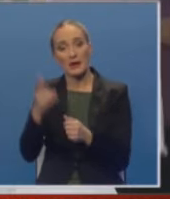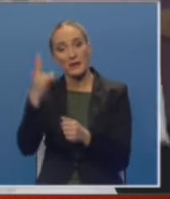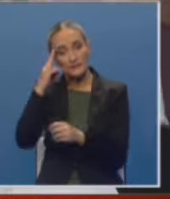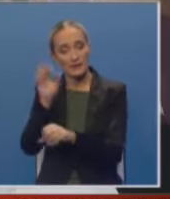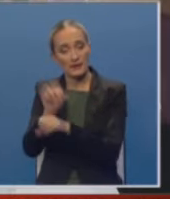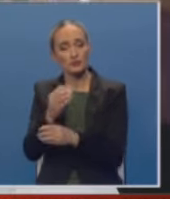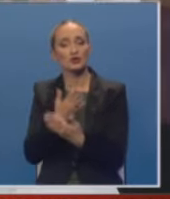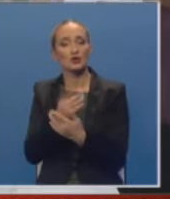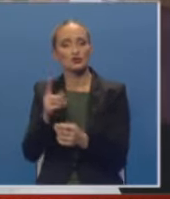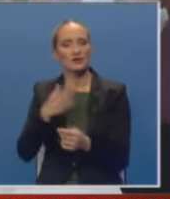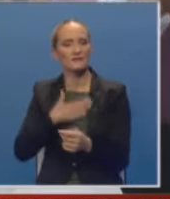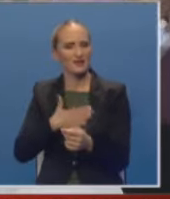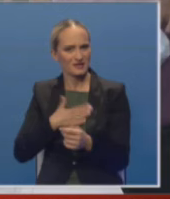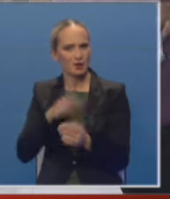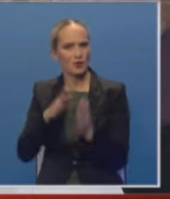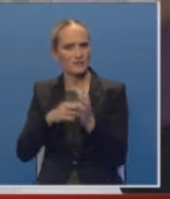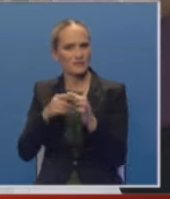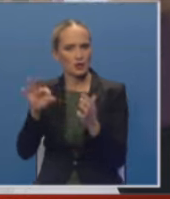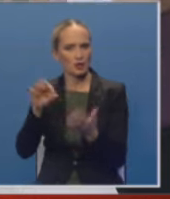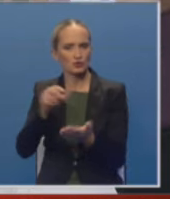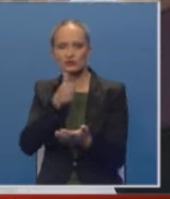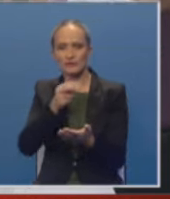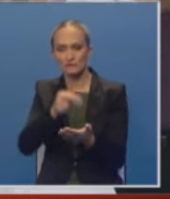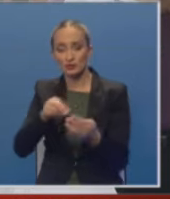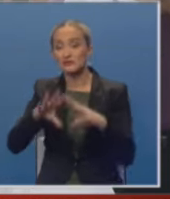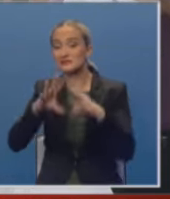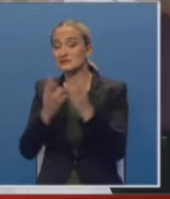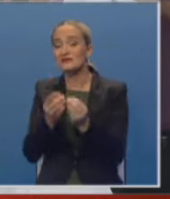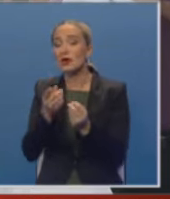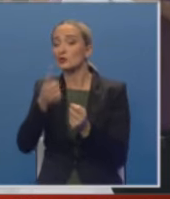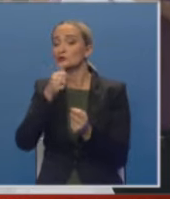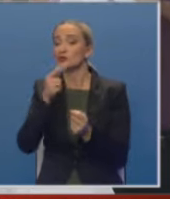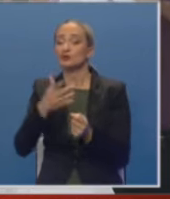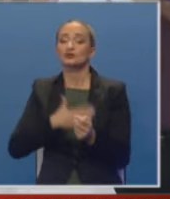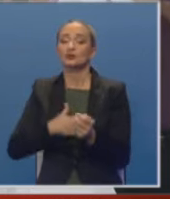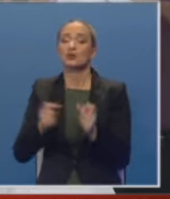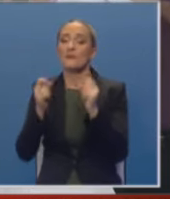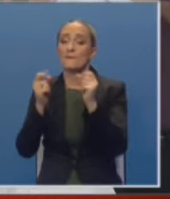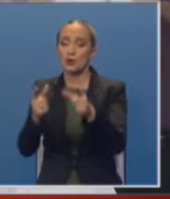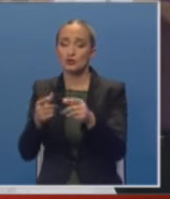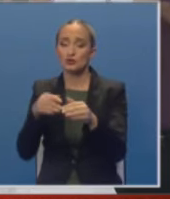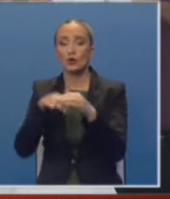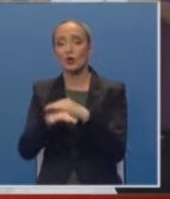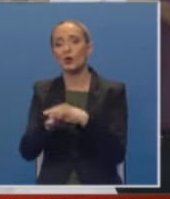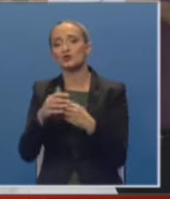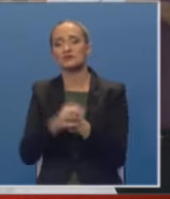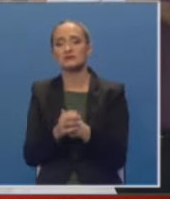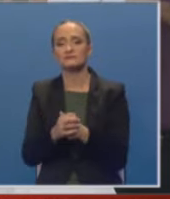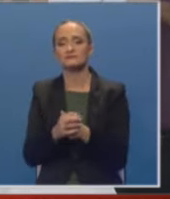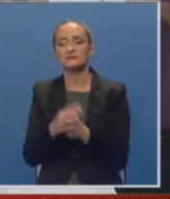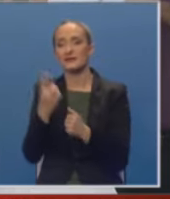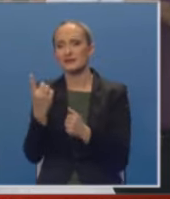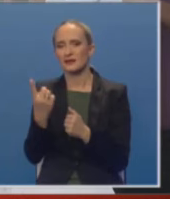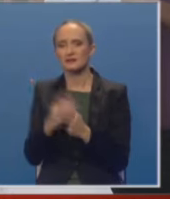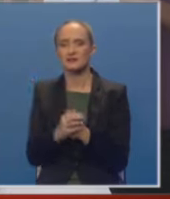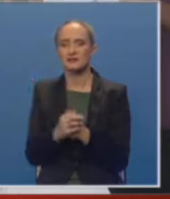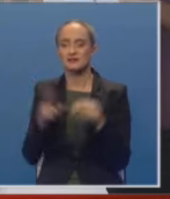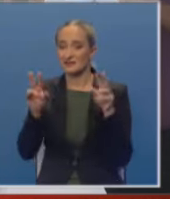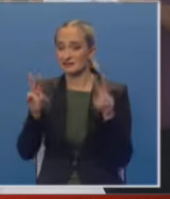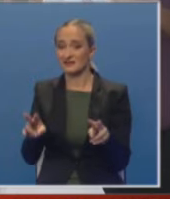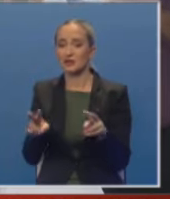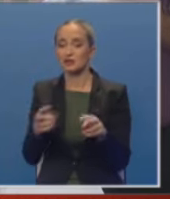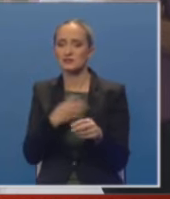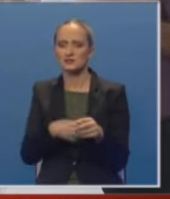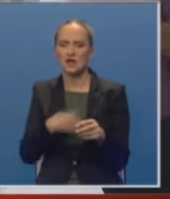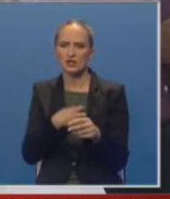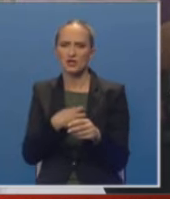prepoznao stil Mirkovog pisanja i sve ono što on želi da poruči kroz jedan zaista